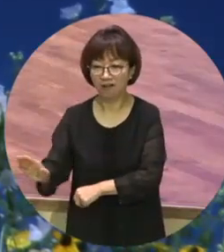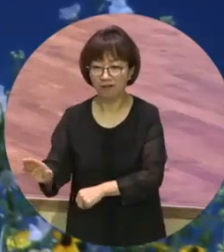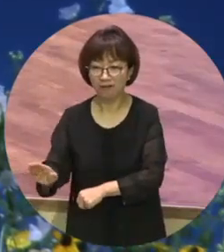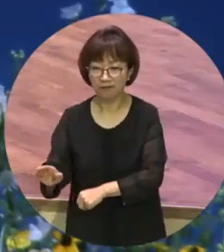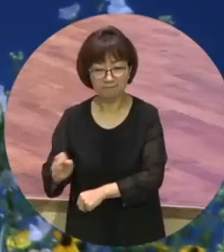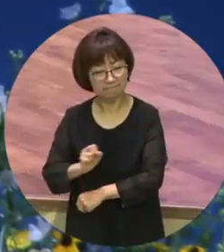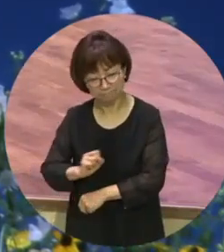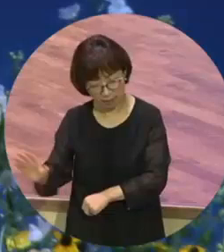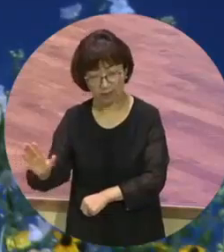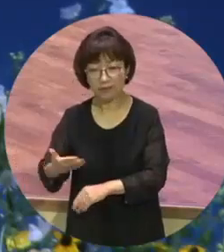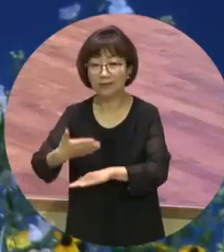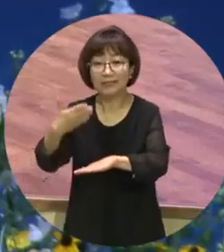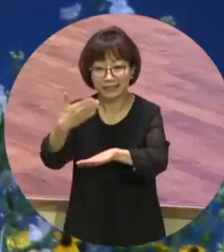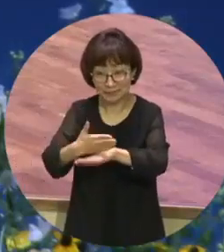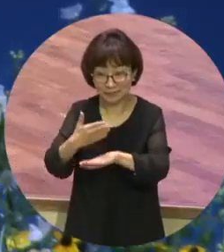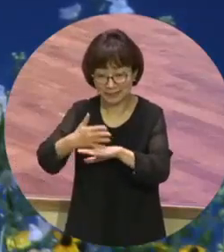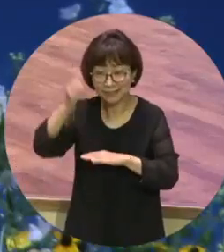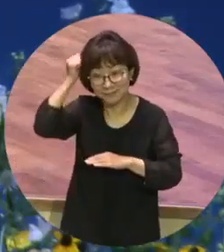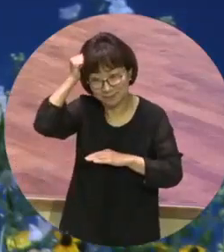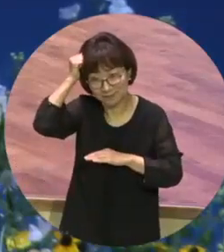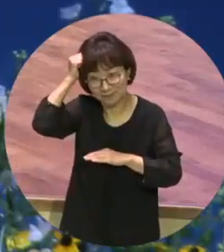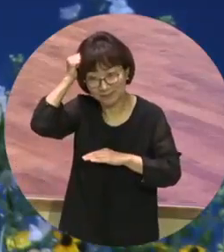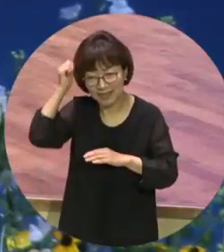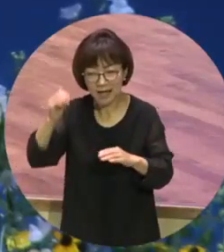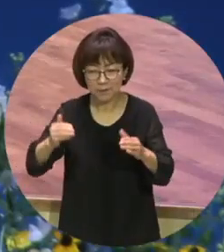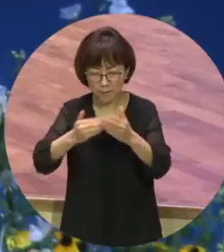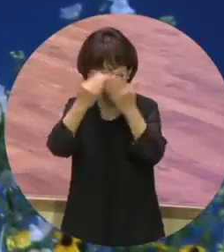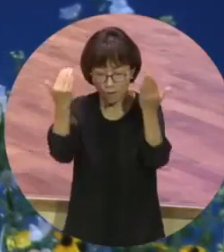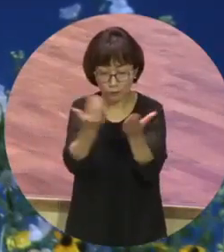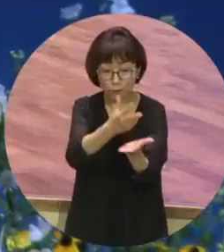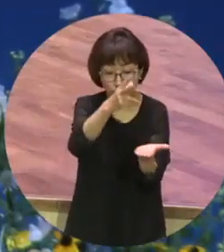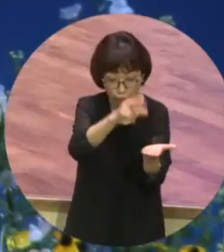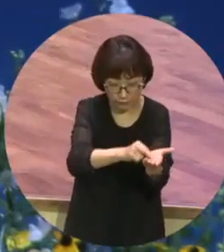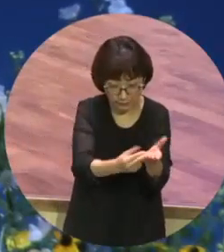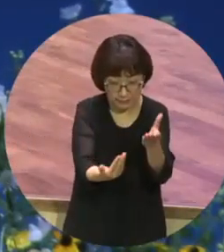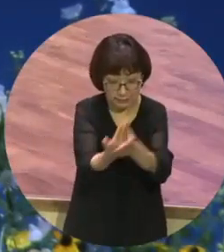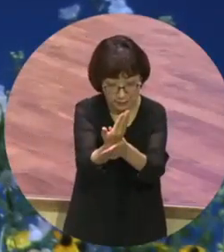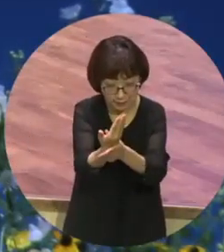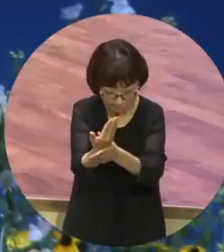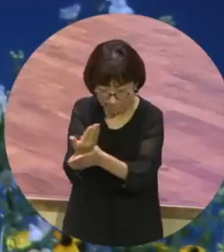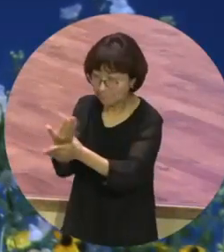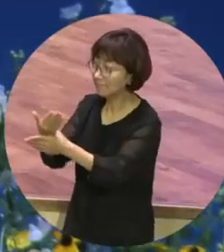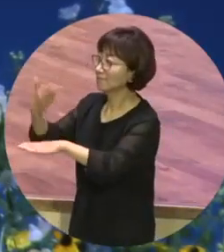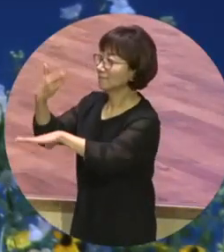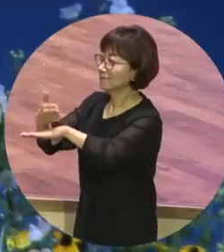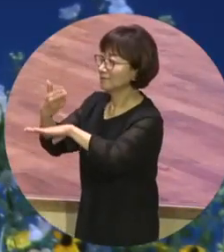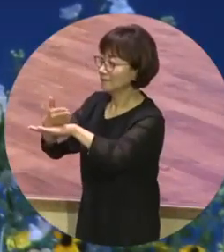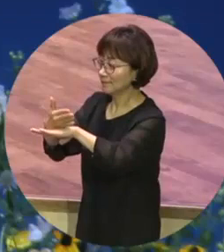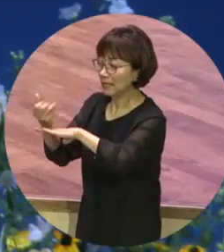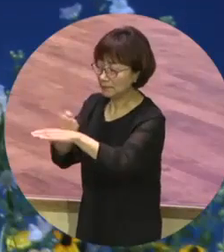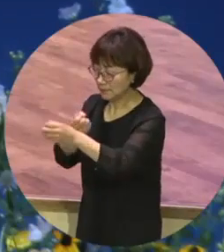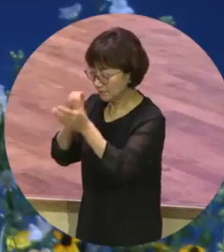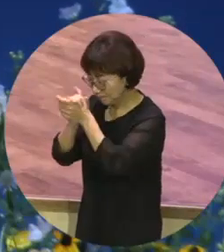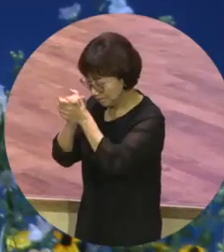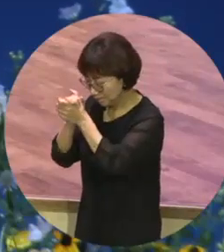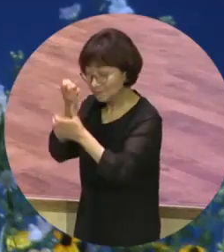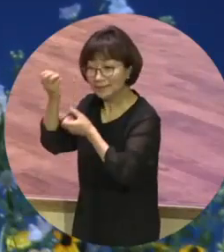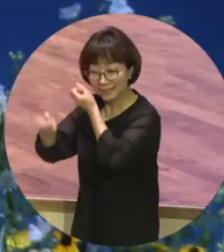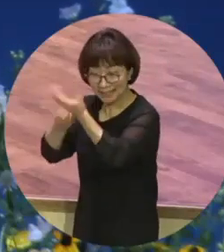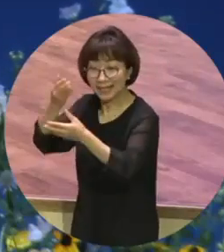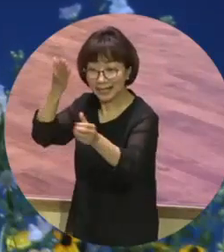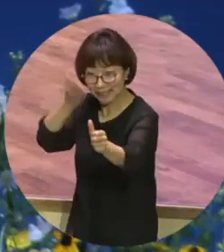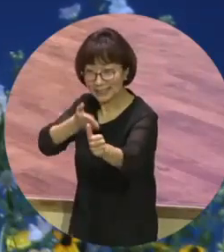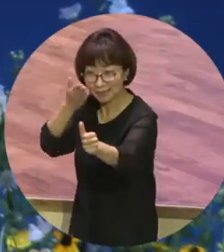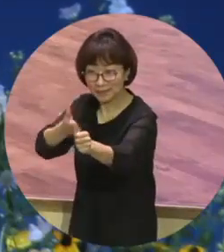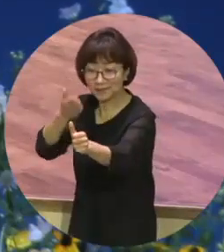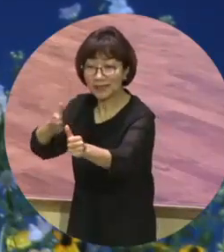말고 모든 일을 기도와 간구하시기 바랍니다. 감사함으로 하나님께 아뢰라. 그리하면